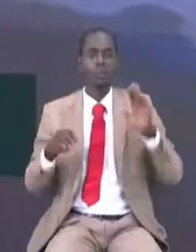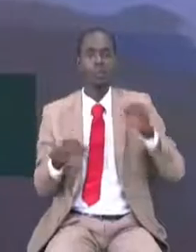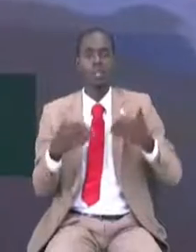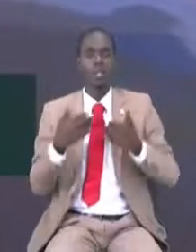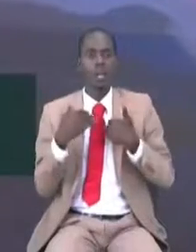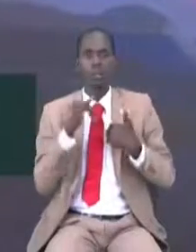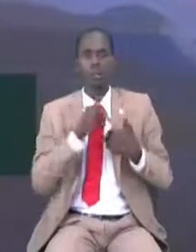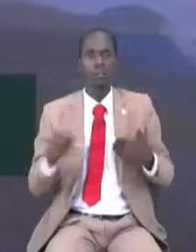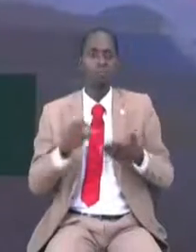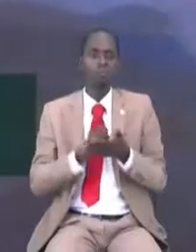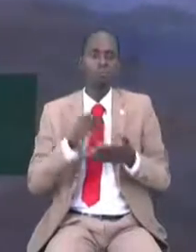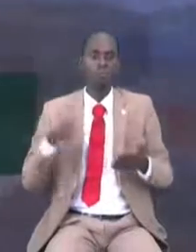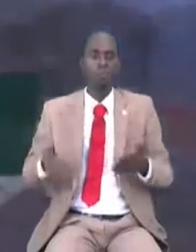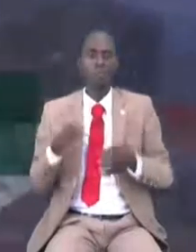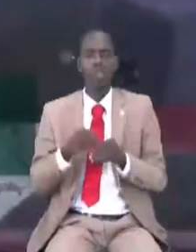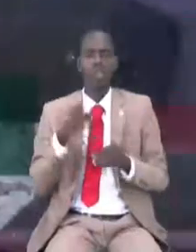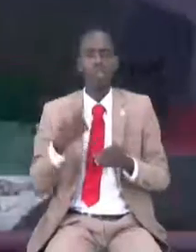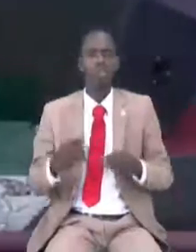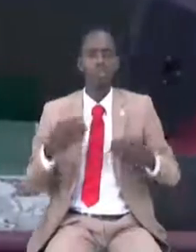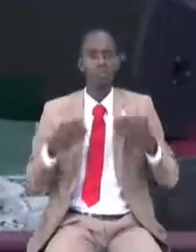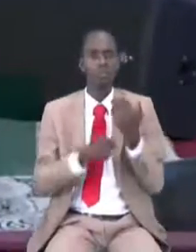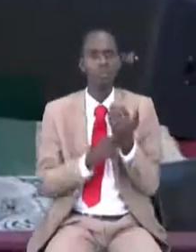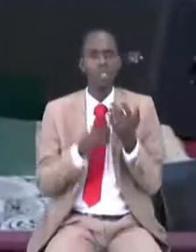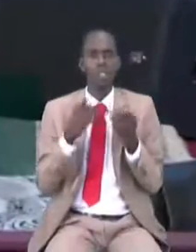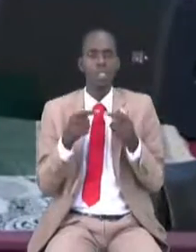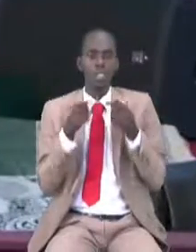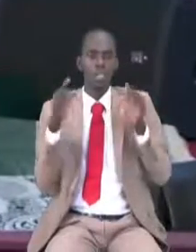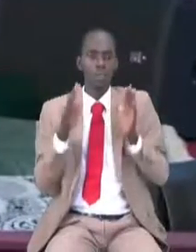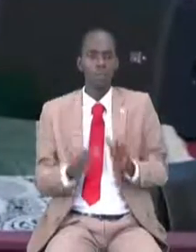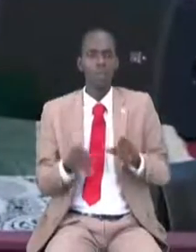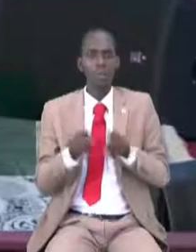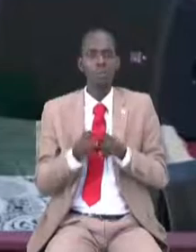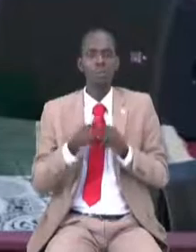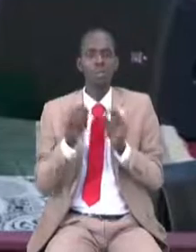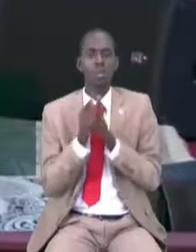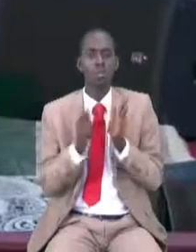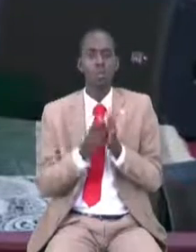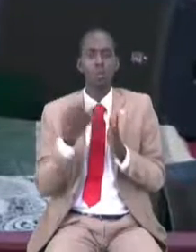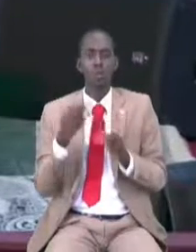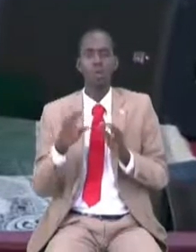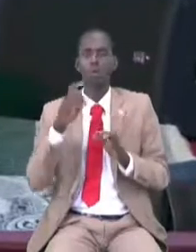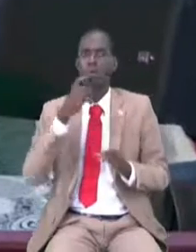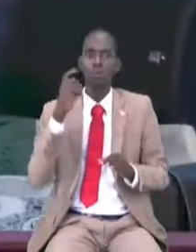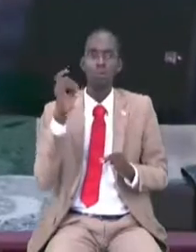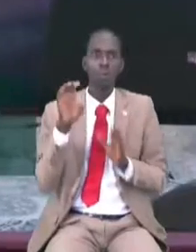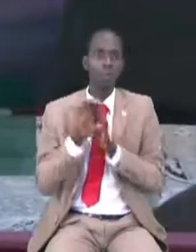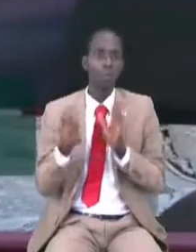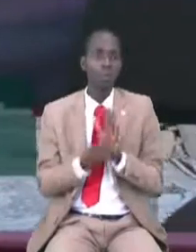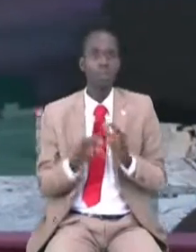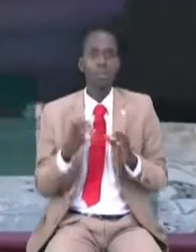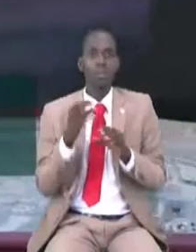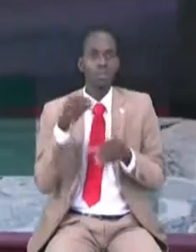ses prescriptions, afin de créer en lui-même avec les deux un seul homme nouveau,